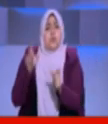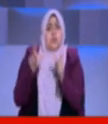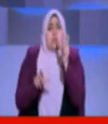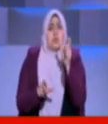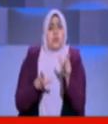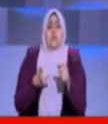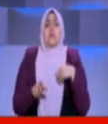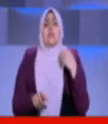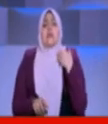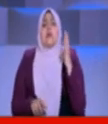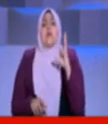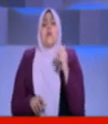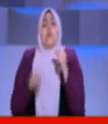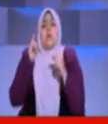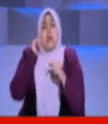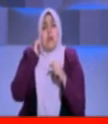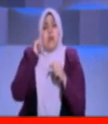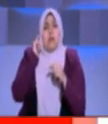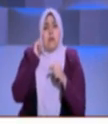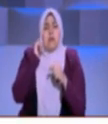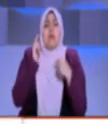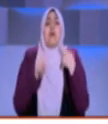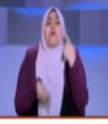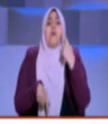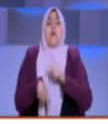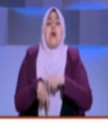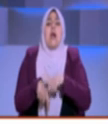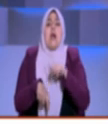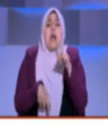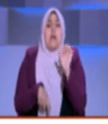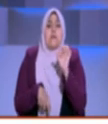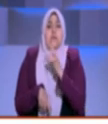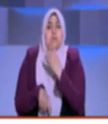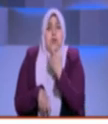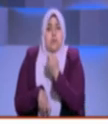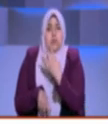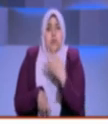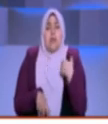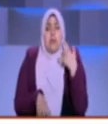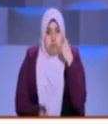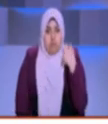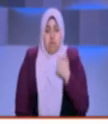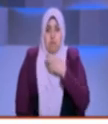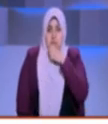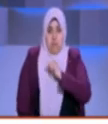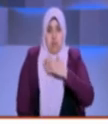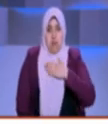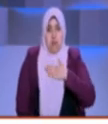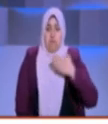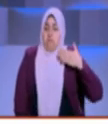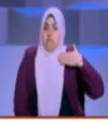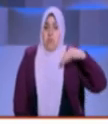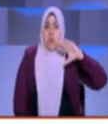إلى الفقير، وهذا هو وقت الوطنية، وهذا هو نموذج أنا كفرنسي أتشرف به، أن رجال